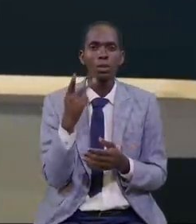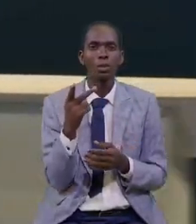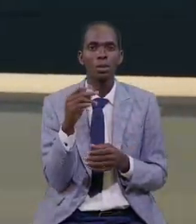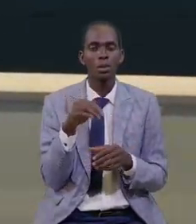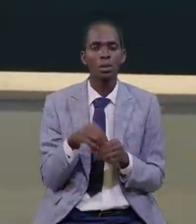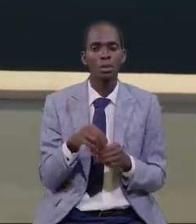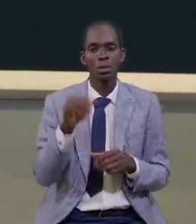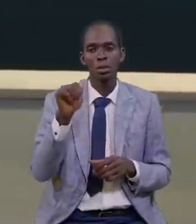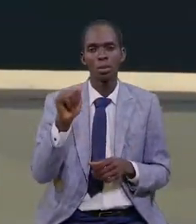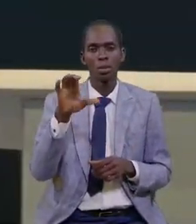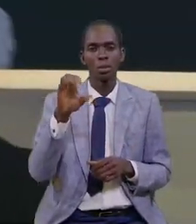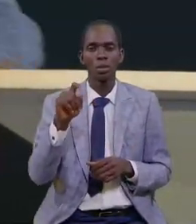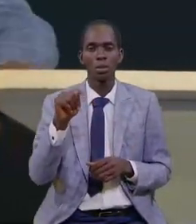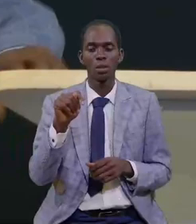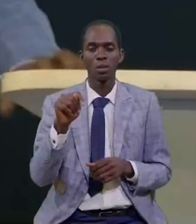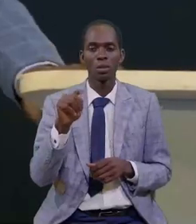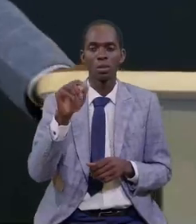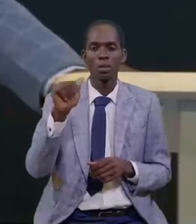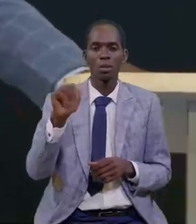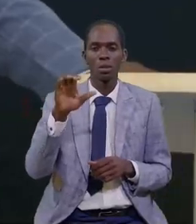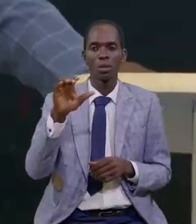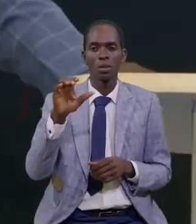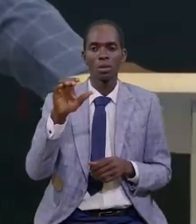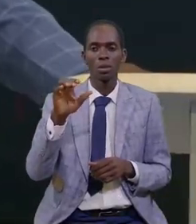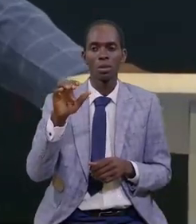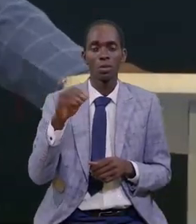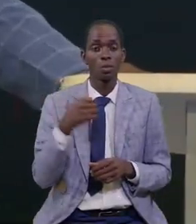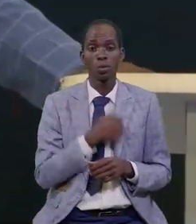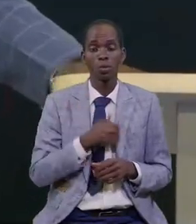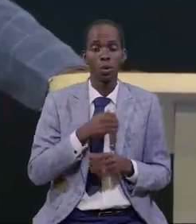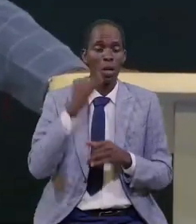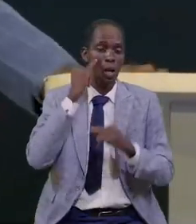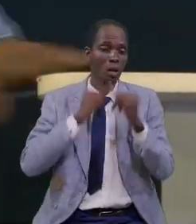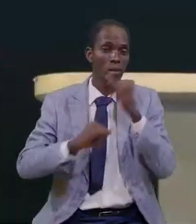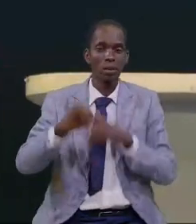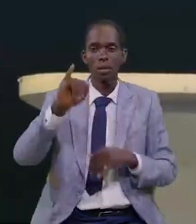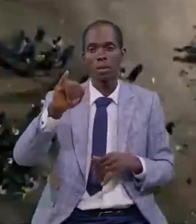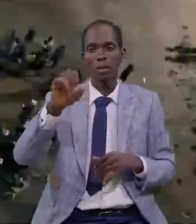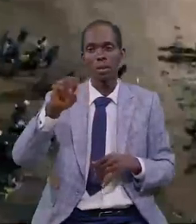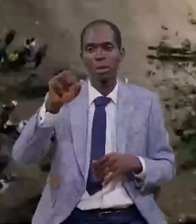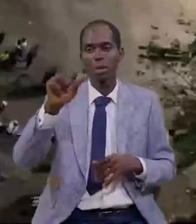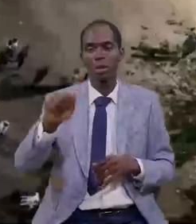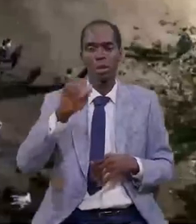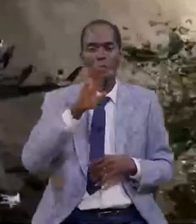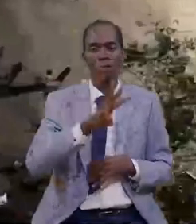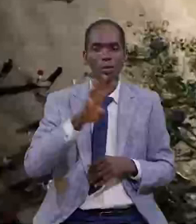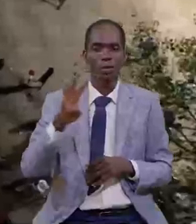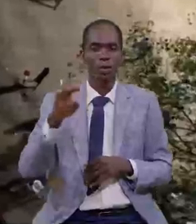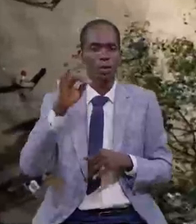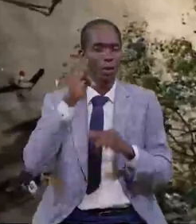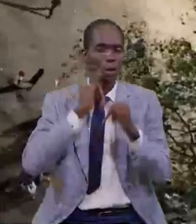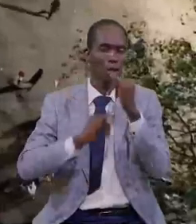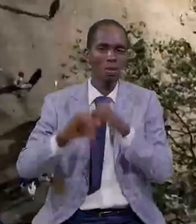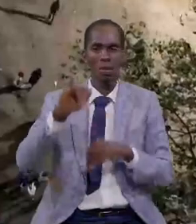en acte chapitre issaïe chapitre 44 plutôt issaïe 44